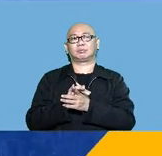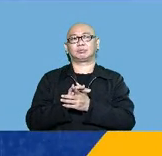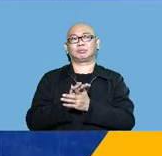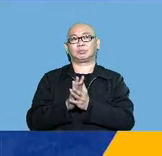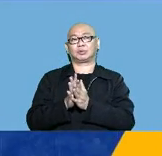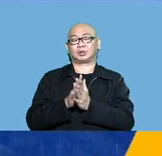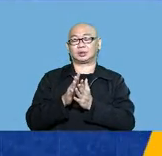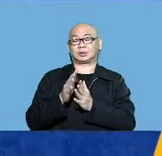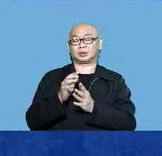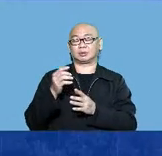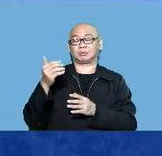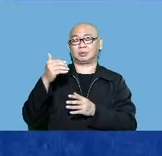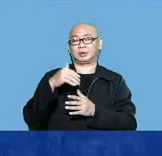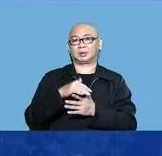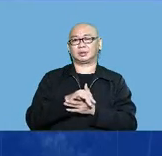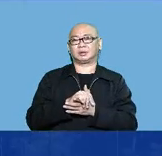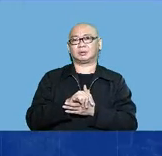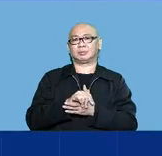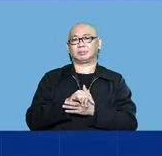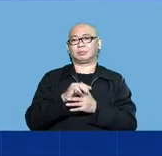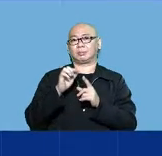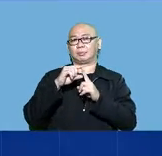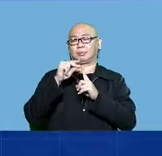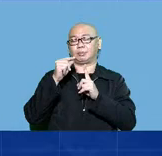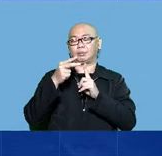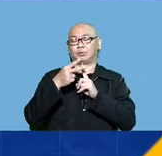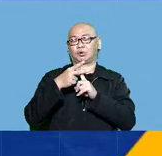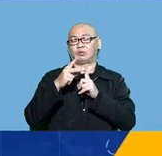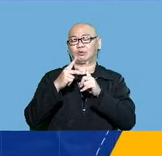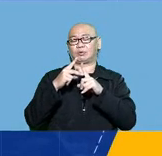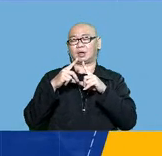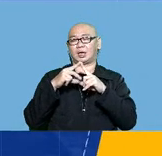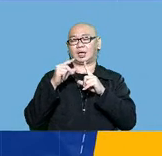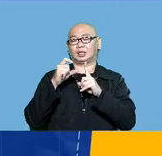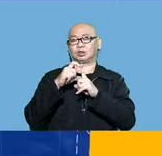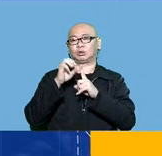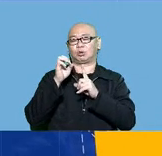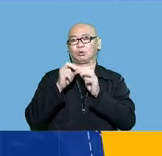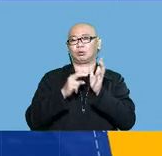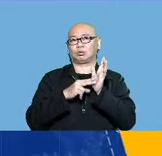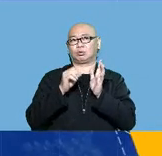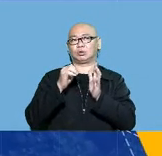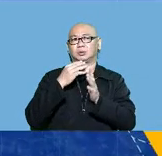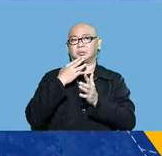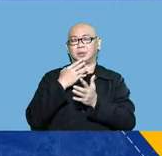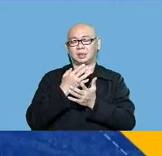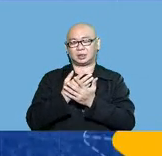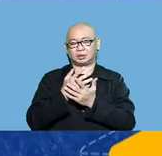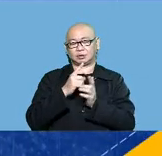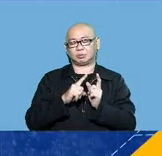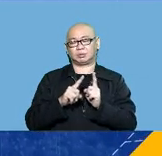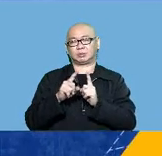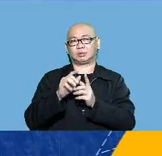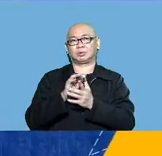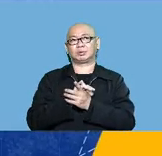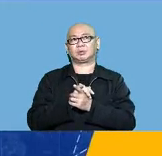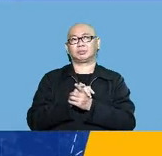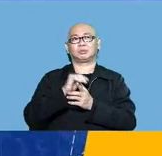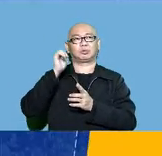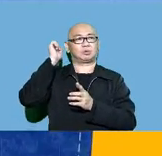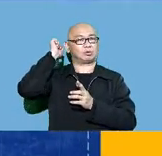disertasi kembali Prof. Hardono, matur nuwun atas bimbingannya selama ini. Bu Dr. Marta Irin Kartasuri